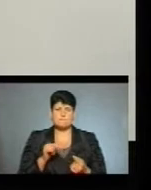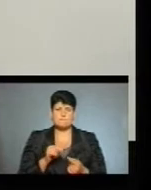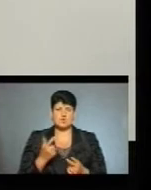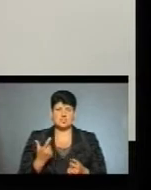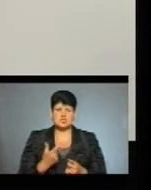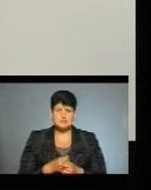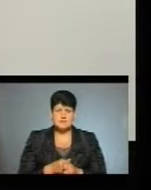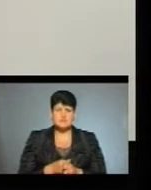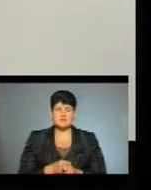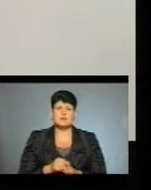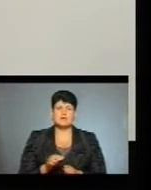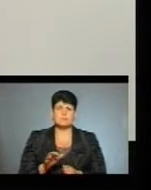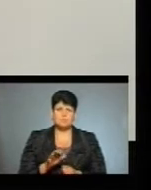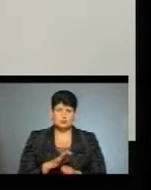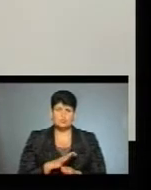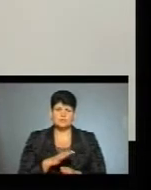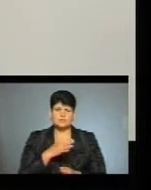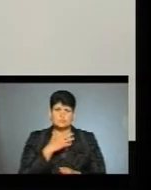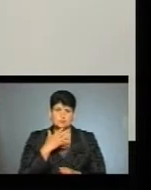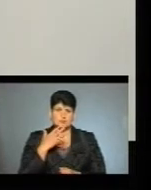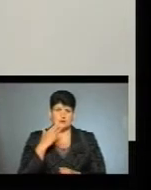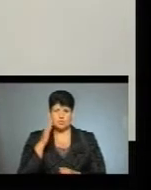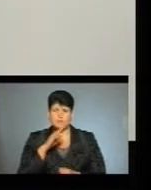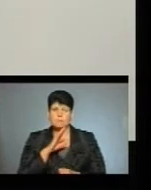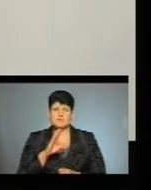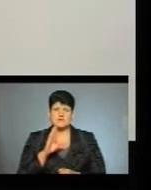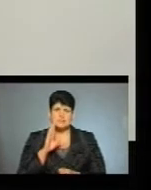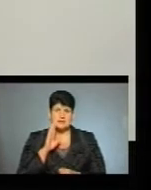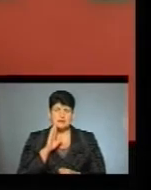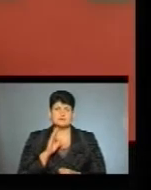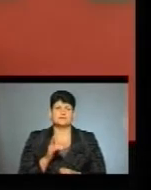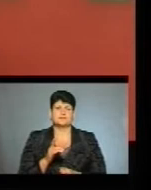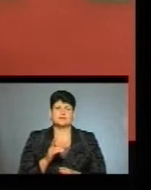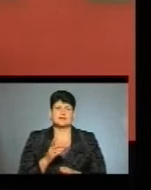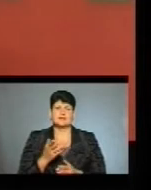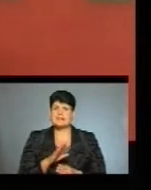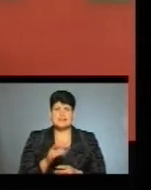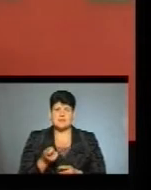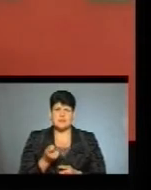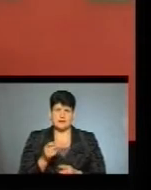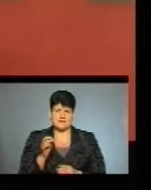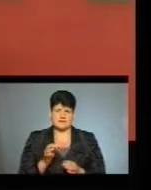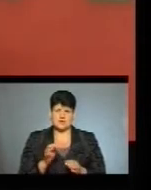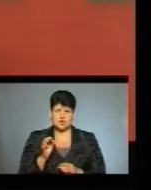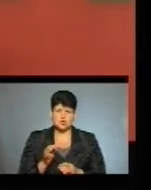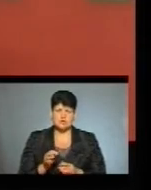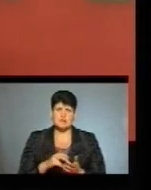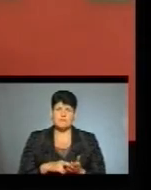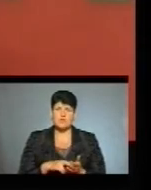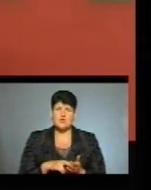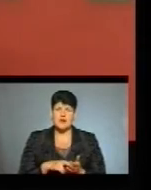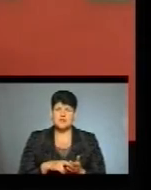щеплення, і було ряд батьків, навіть досить немалий відсоток, які боялися